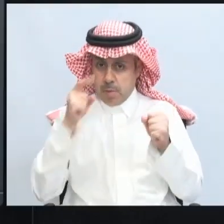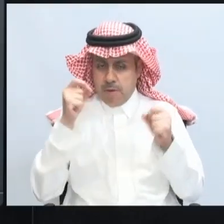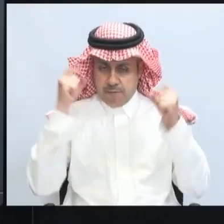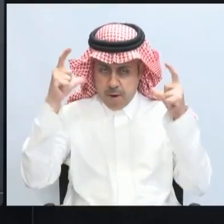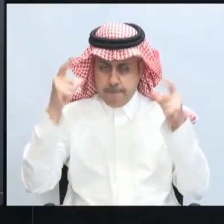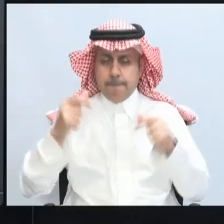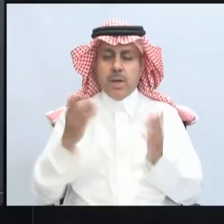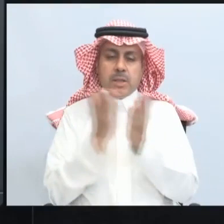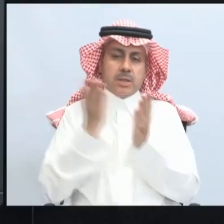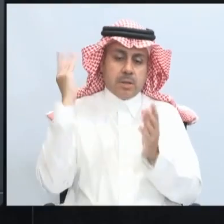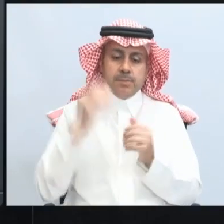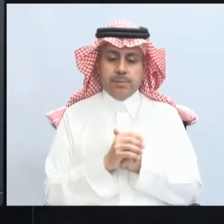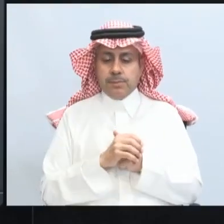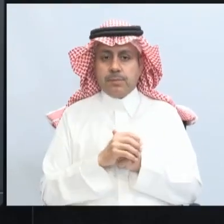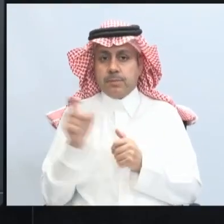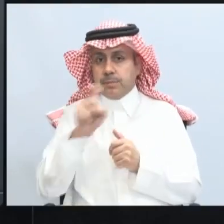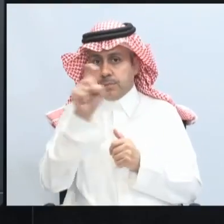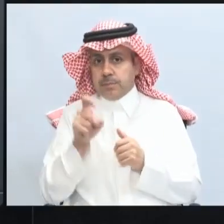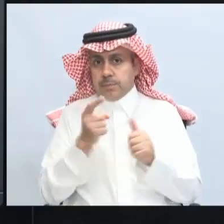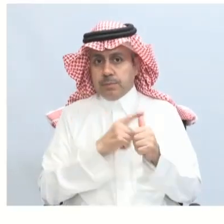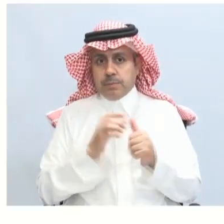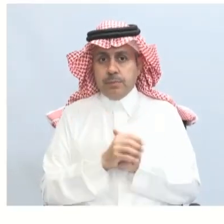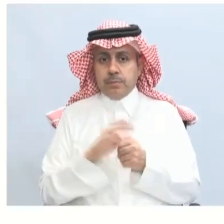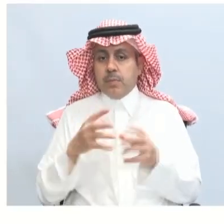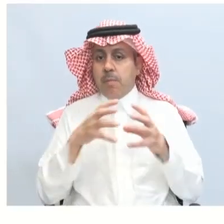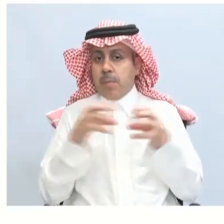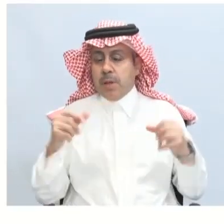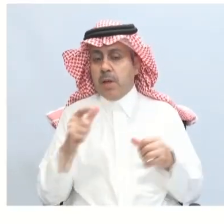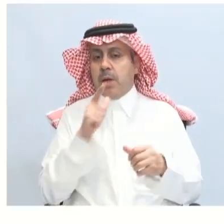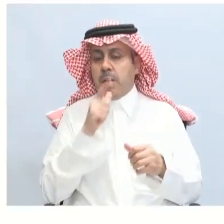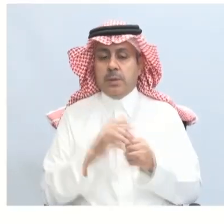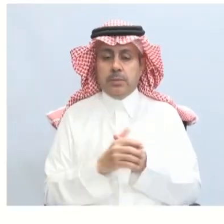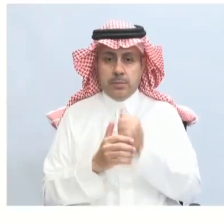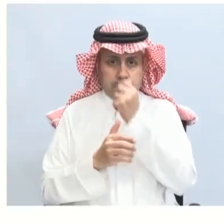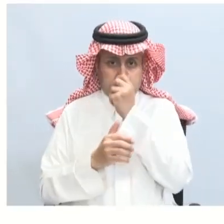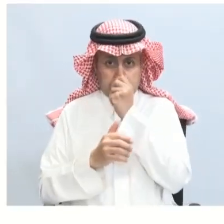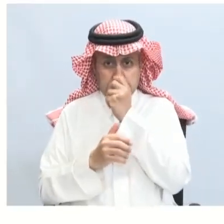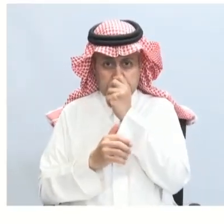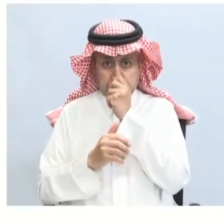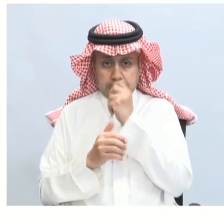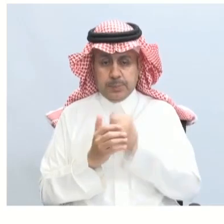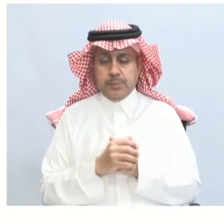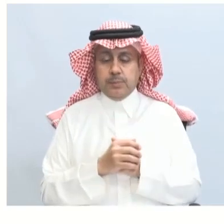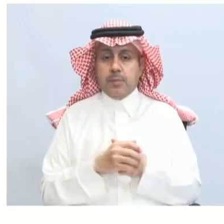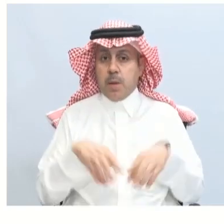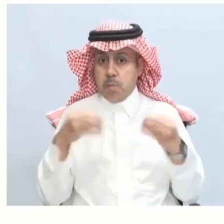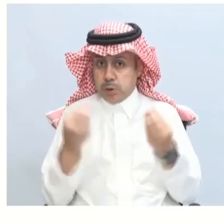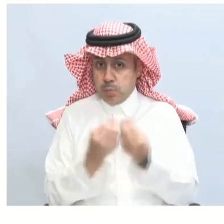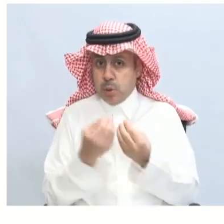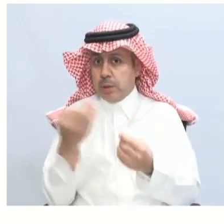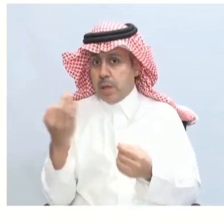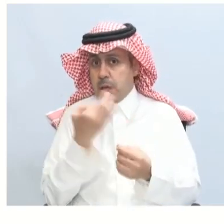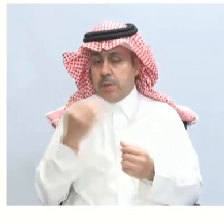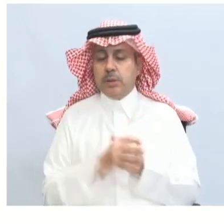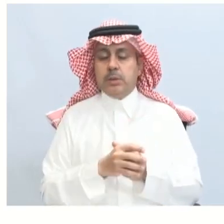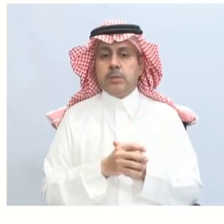فهمنا للدرس السابق السؤال الاول ما معنى الكلمات الاتيه لدينا الان مجموعه من الكلمات نريد الاجابه